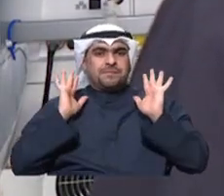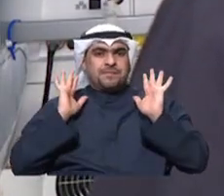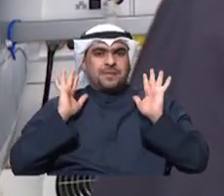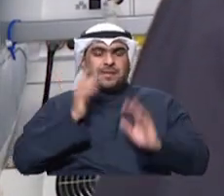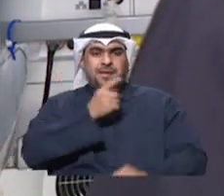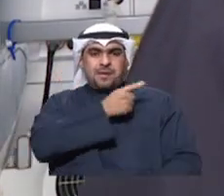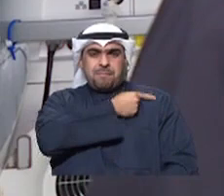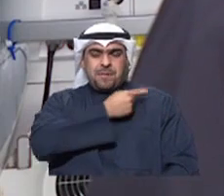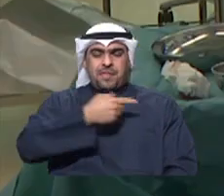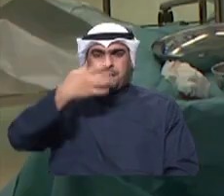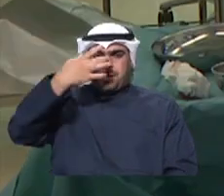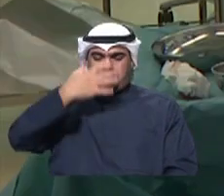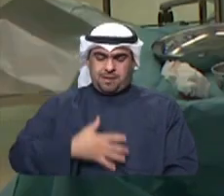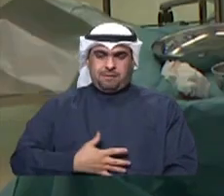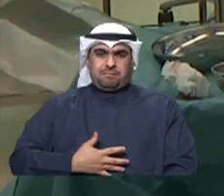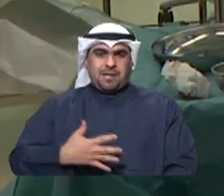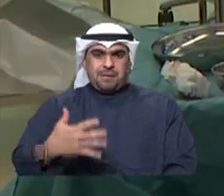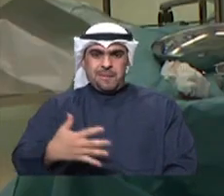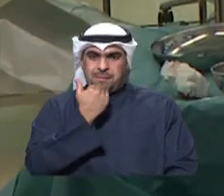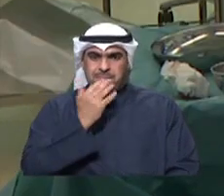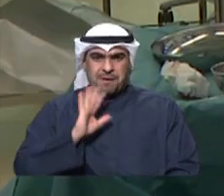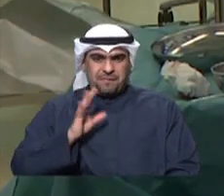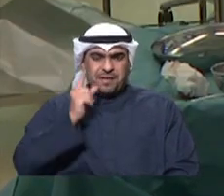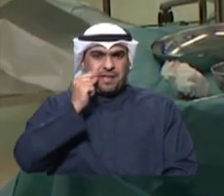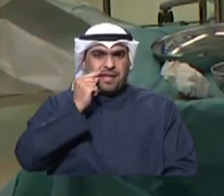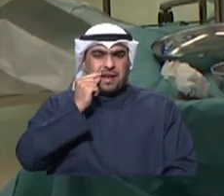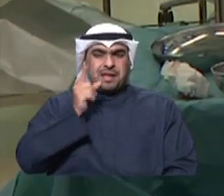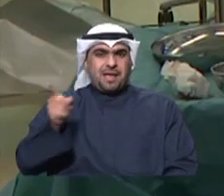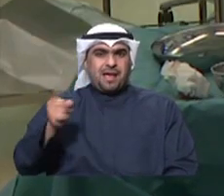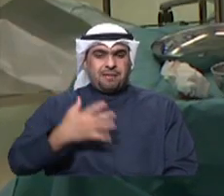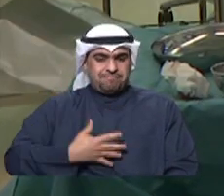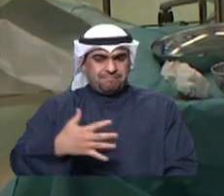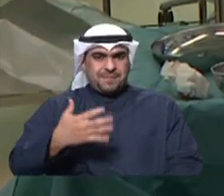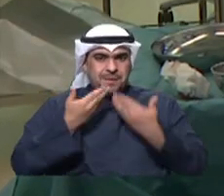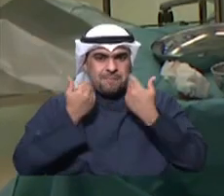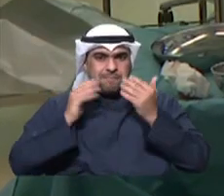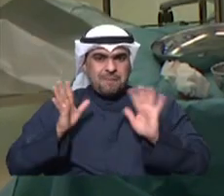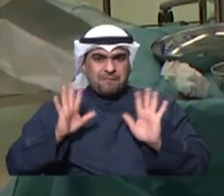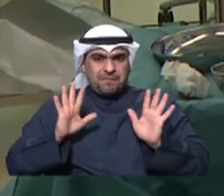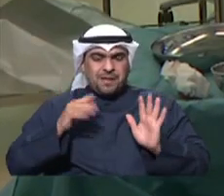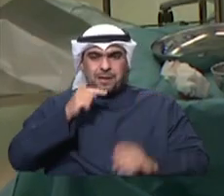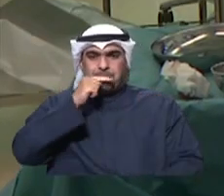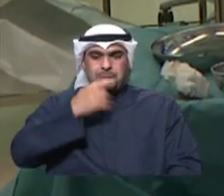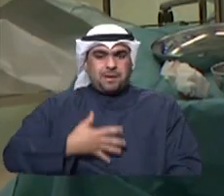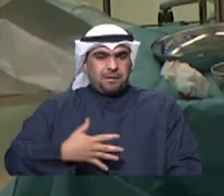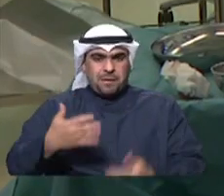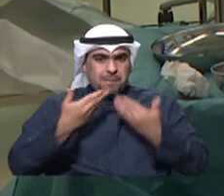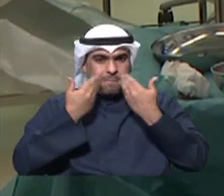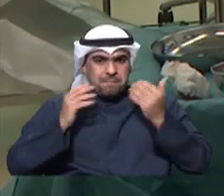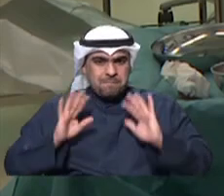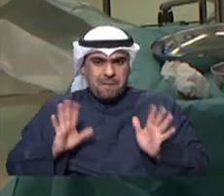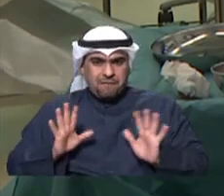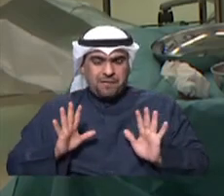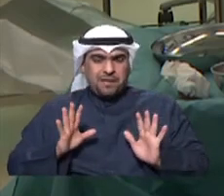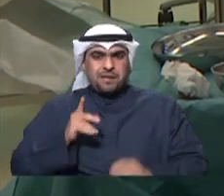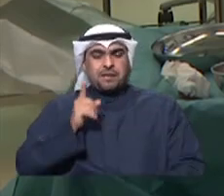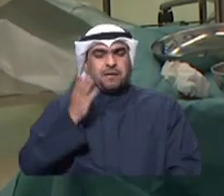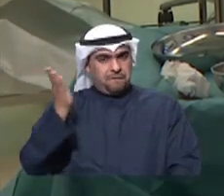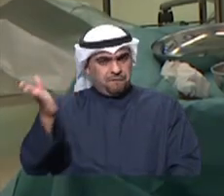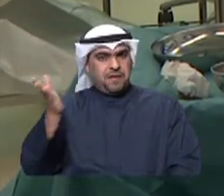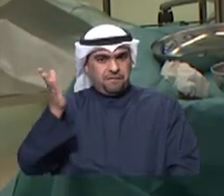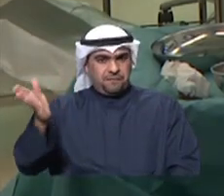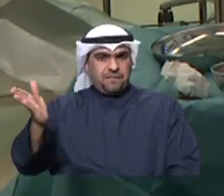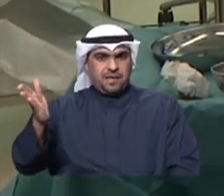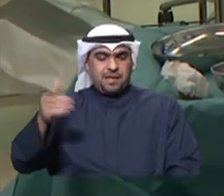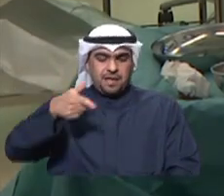الجنسي والعقم. عندنا ايضا جراحات دقيقه للبروستاتا عن طريق الليزر وعن طريق البلازما، وايضا جراحات